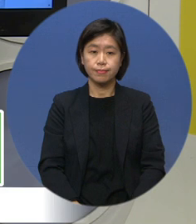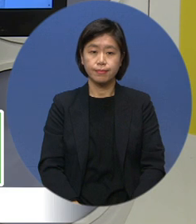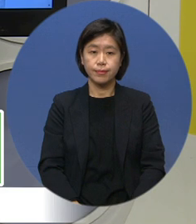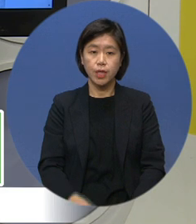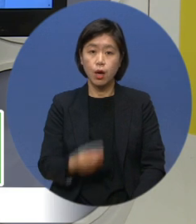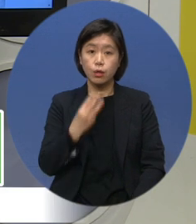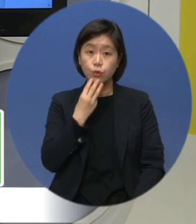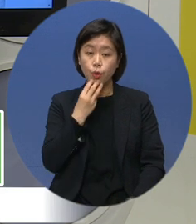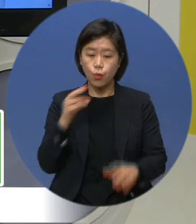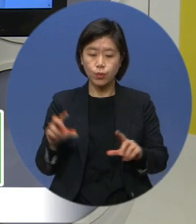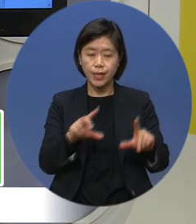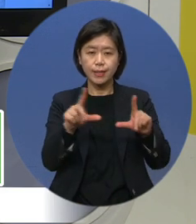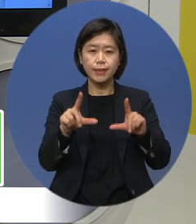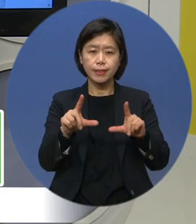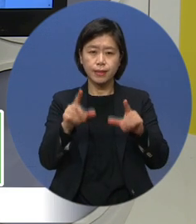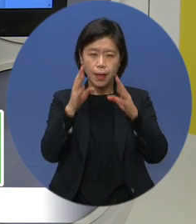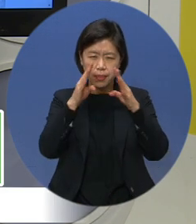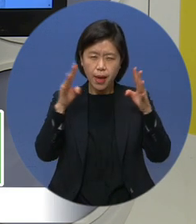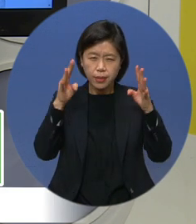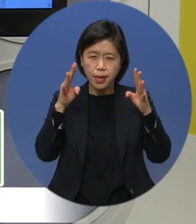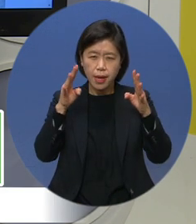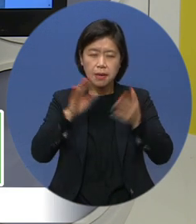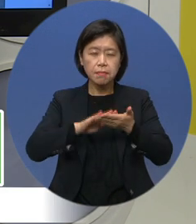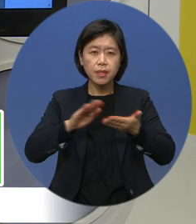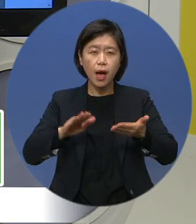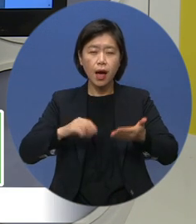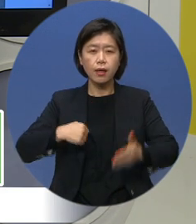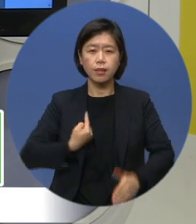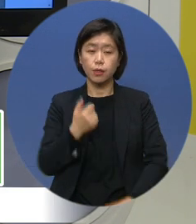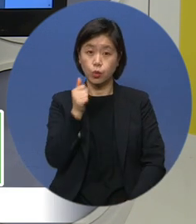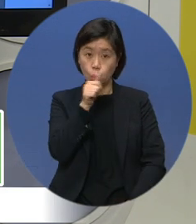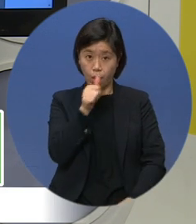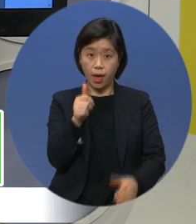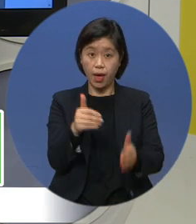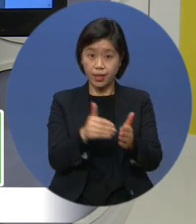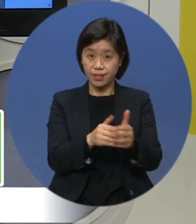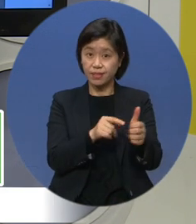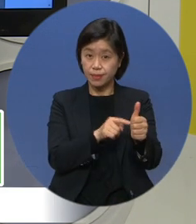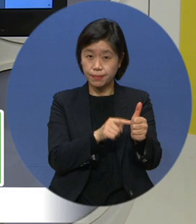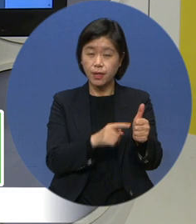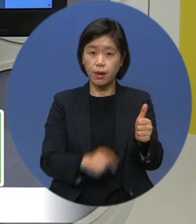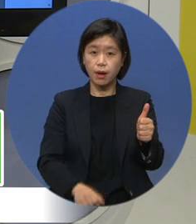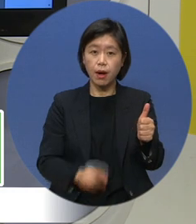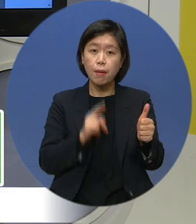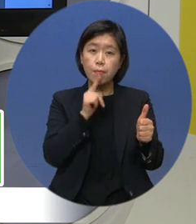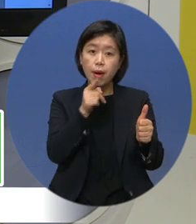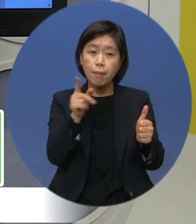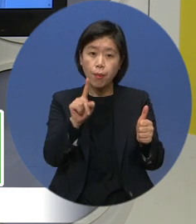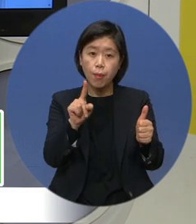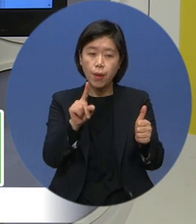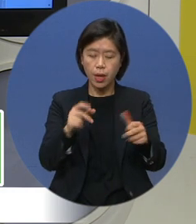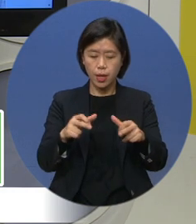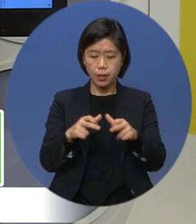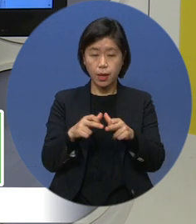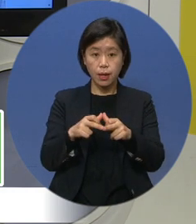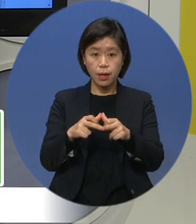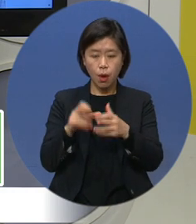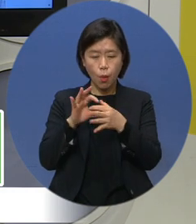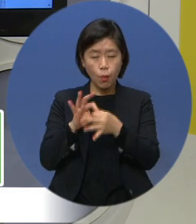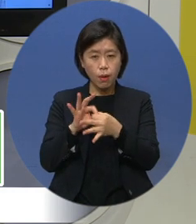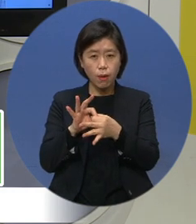서울에 사는 대학생 이라고 자신을 소개한 청원 이는 장애인과 관련한 정보를 얻는데 복지 tv 를 이용한다 며